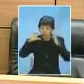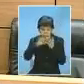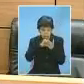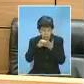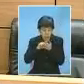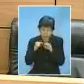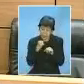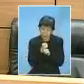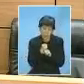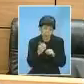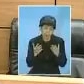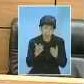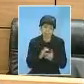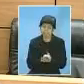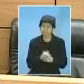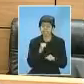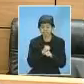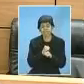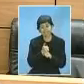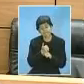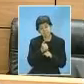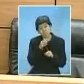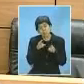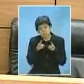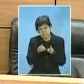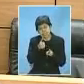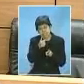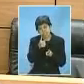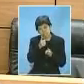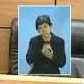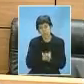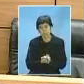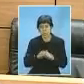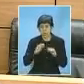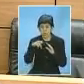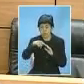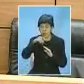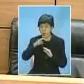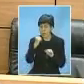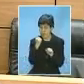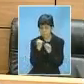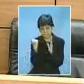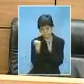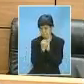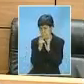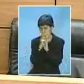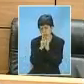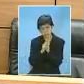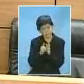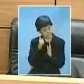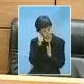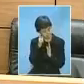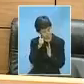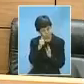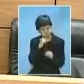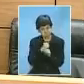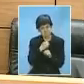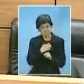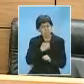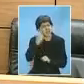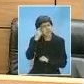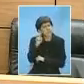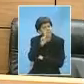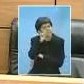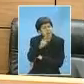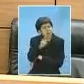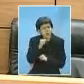วิธีการแบบนี้เนี่ยเป็นทางที่ถูกครับร่างพระราชบัญญัติแบบนี้ออกมาเป็นทางที่ถูกแต่ข้อสังเกตของผม